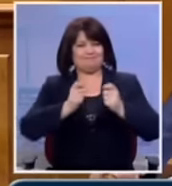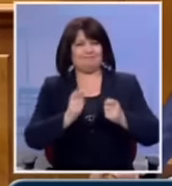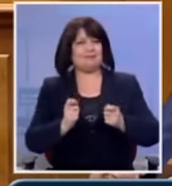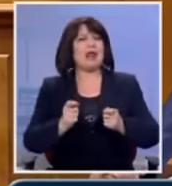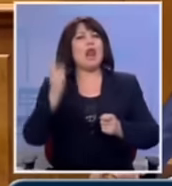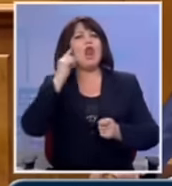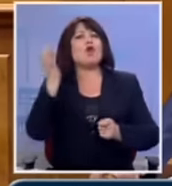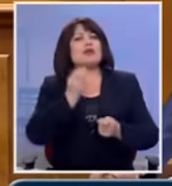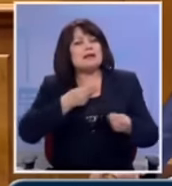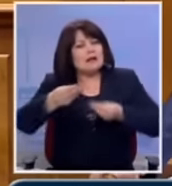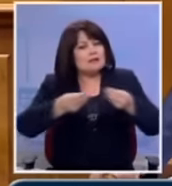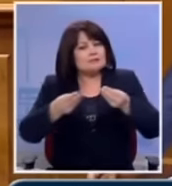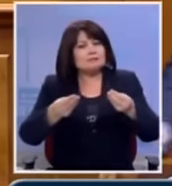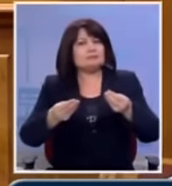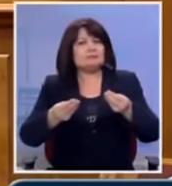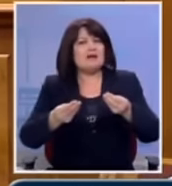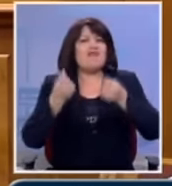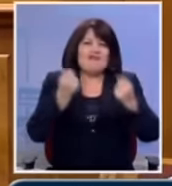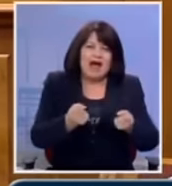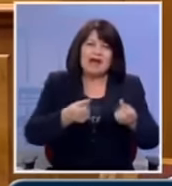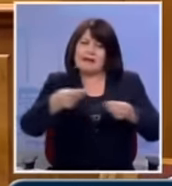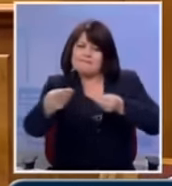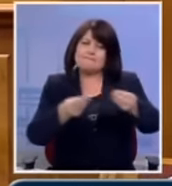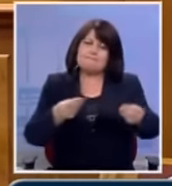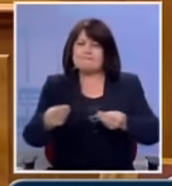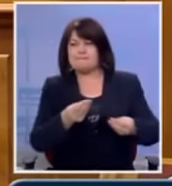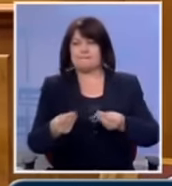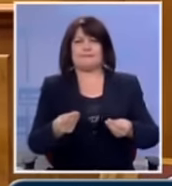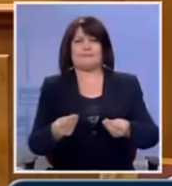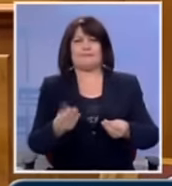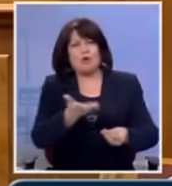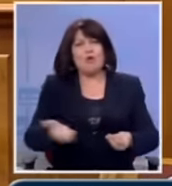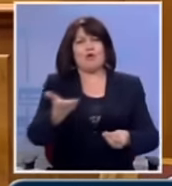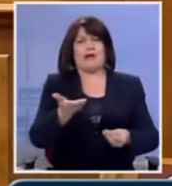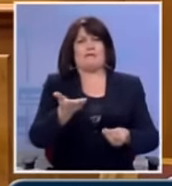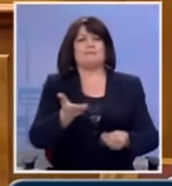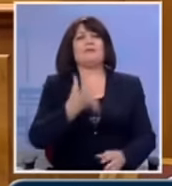λογική. Αναδιανέμουμε τα βάρη. Γι' αυτό και είπαμε